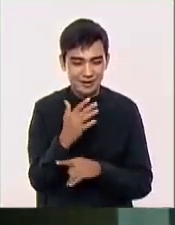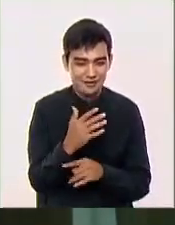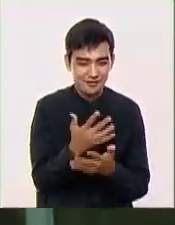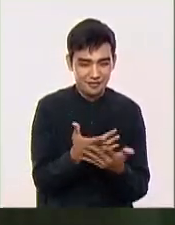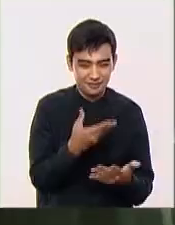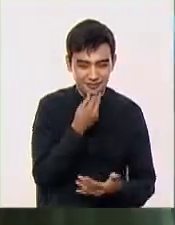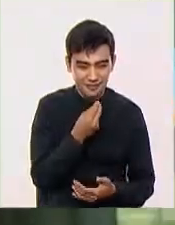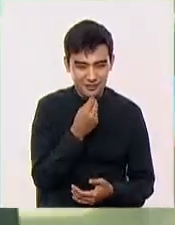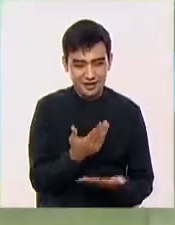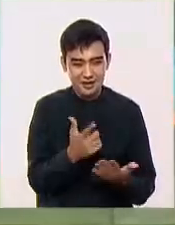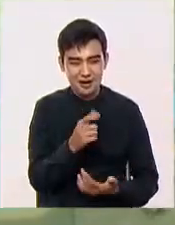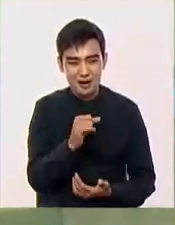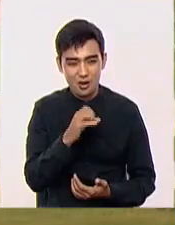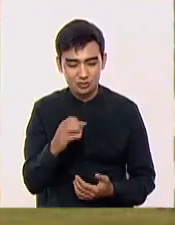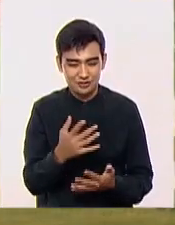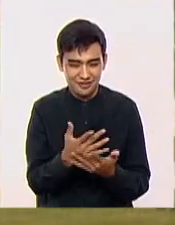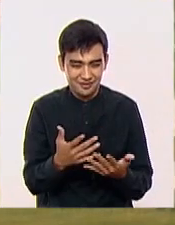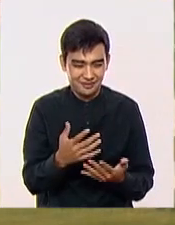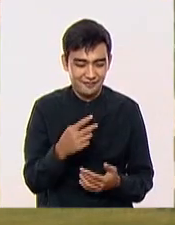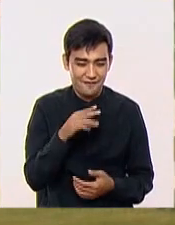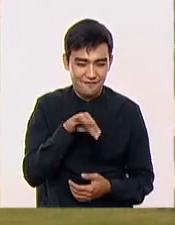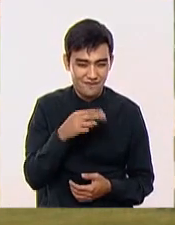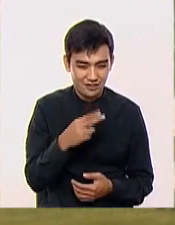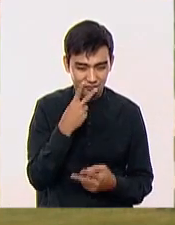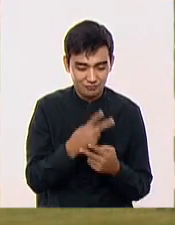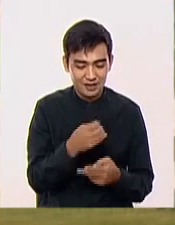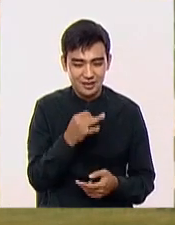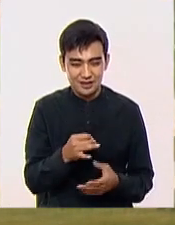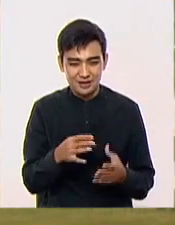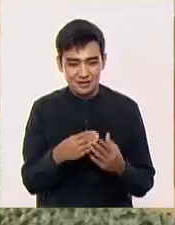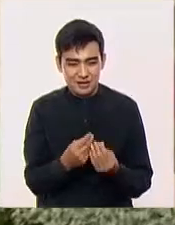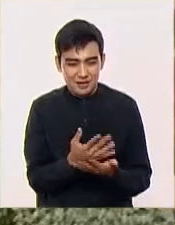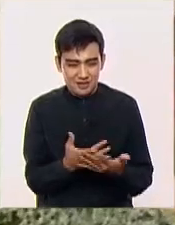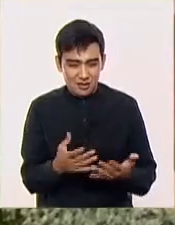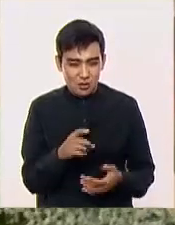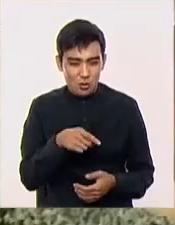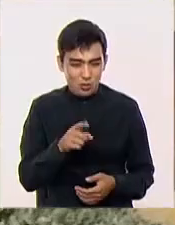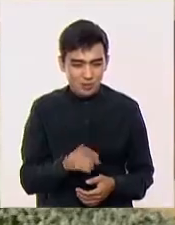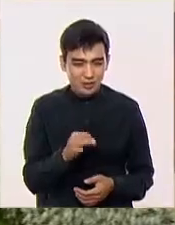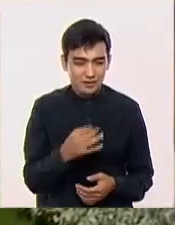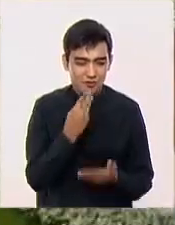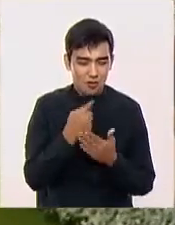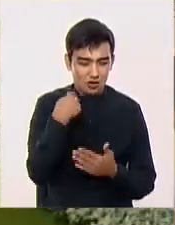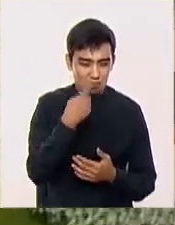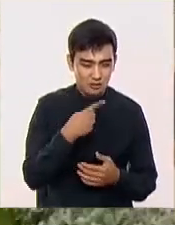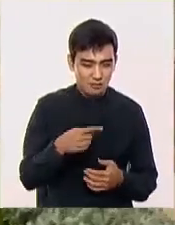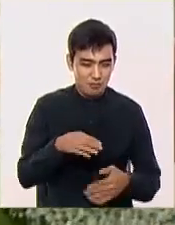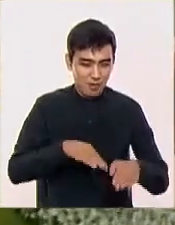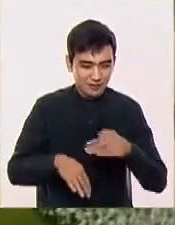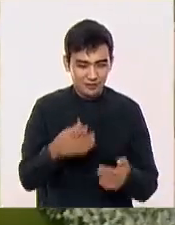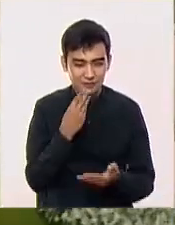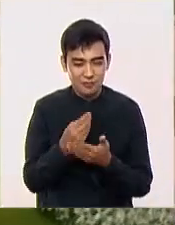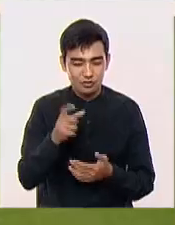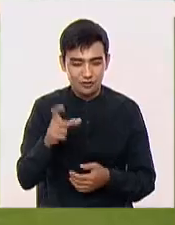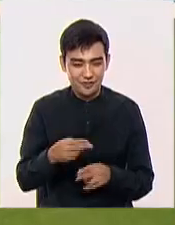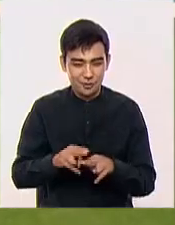болмаса хаузы көрінетін түрлі қонақ үй бөлмелері, отбасылық люкс санатты нөмірлер, жеке бассейні өз қызметкерлері қоса бар түрлі